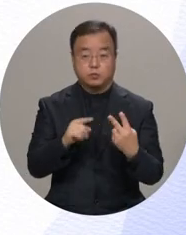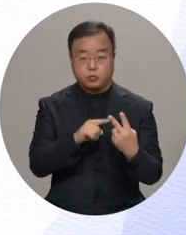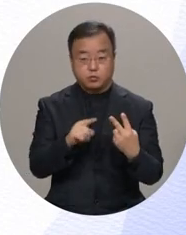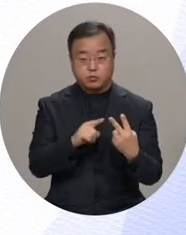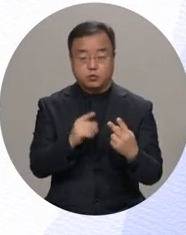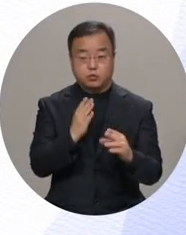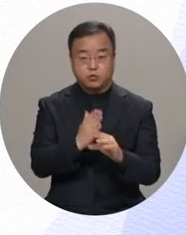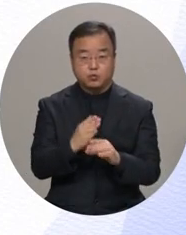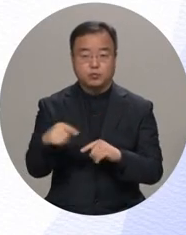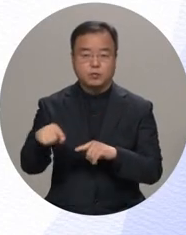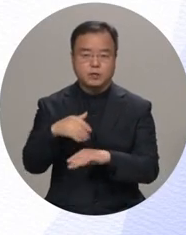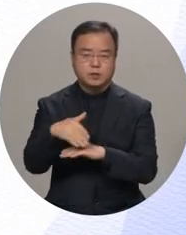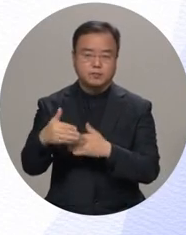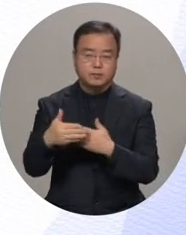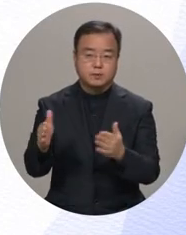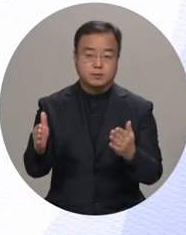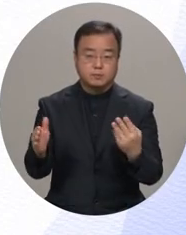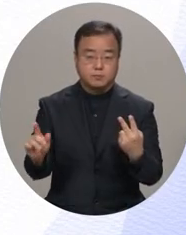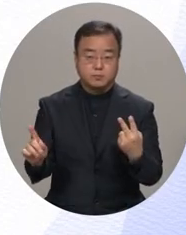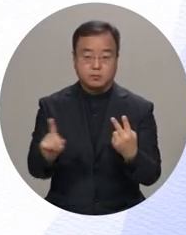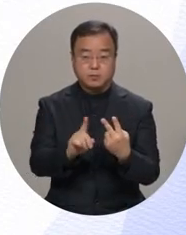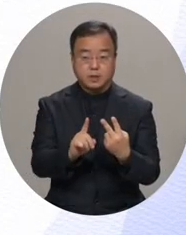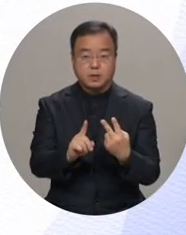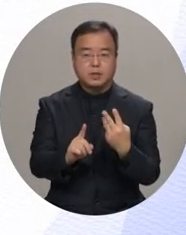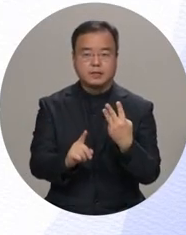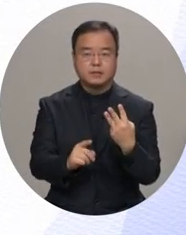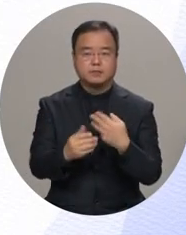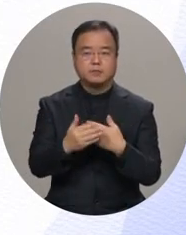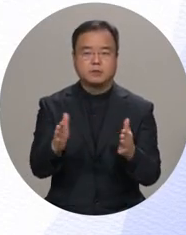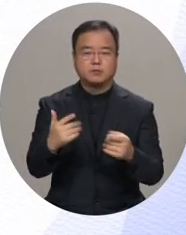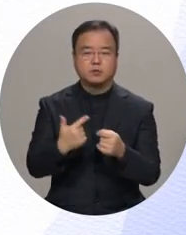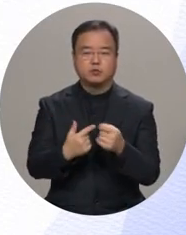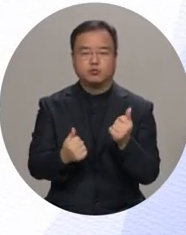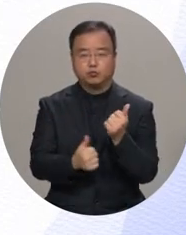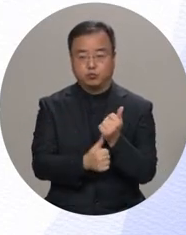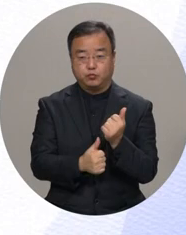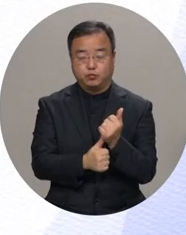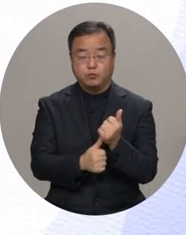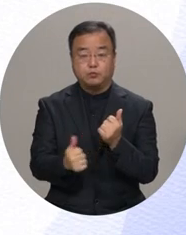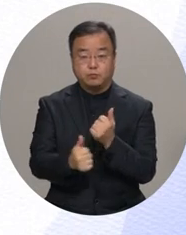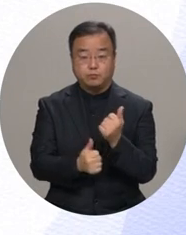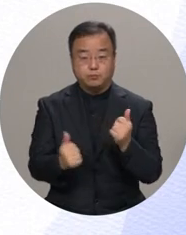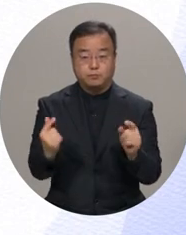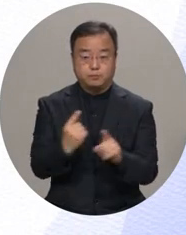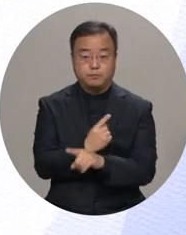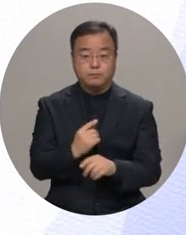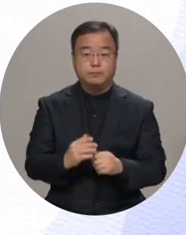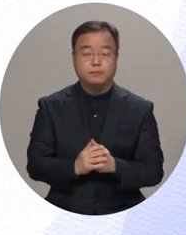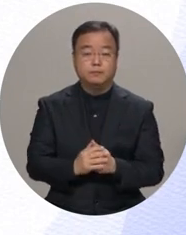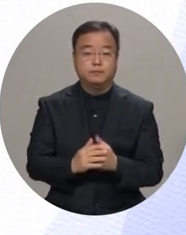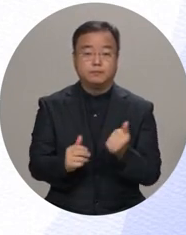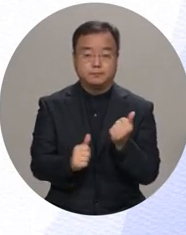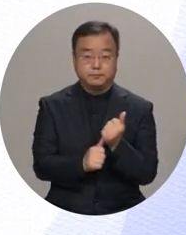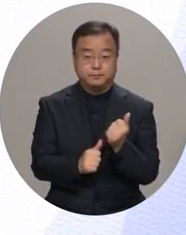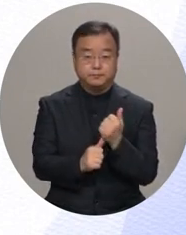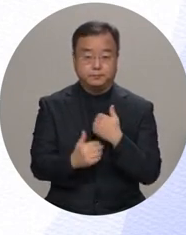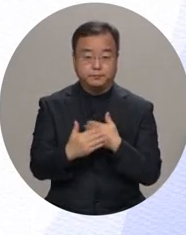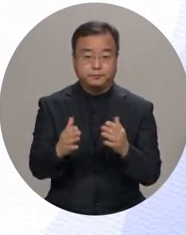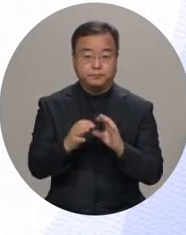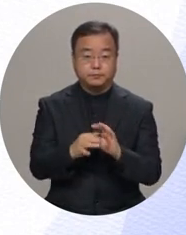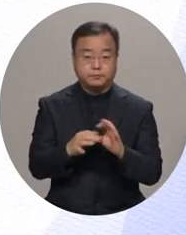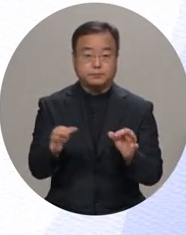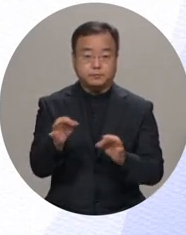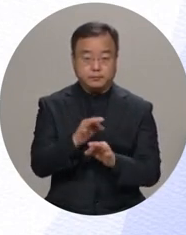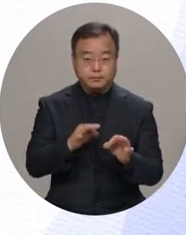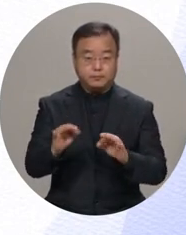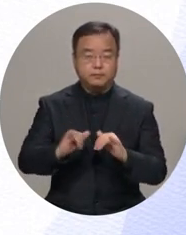체계에 정책실이 신설되면서 3실 6수석 체계로 바뀌게 됐습니다. 비서실 소속이던